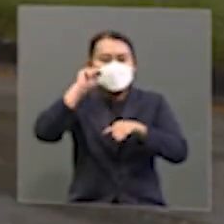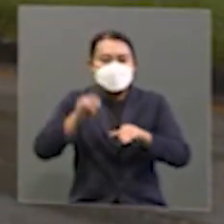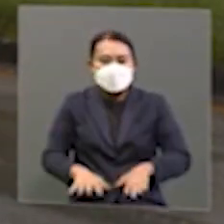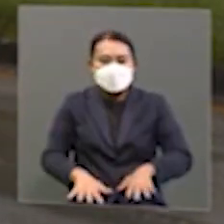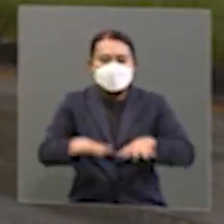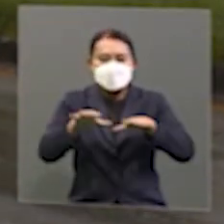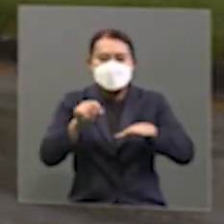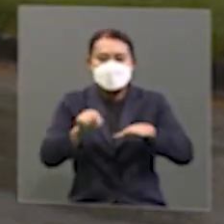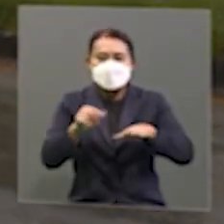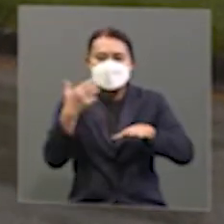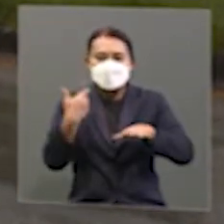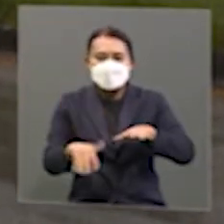สิงหาคมนี้ครับแต่ถูกบังคับ